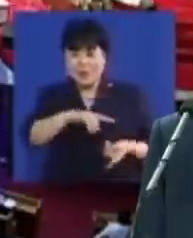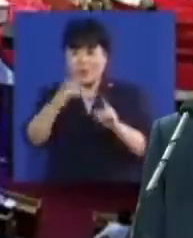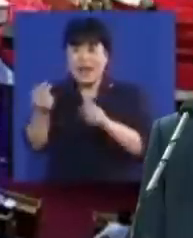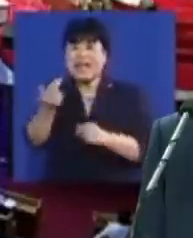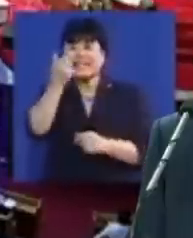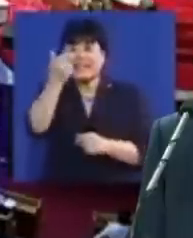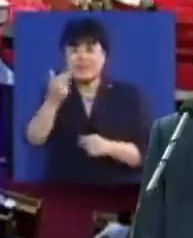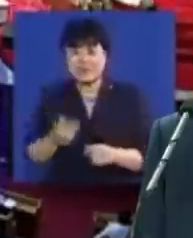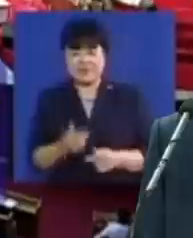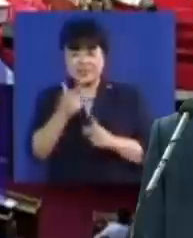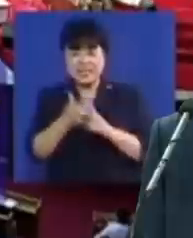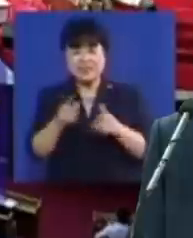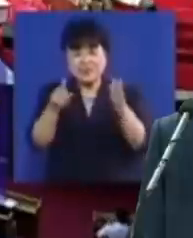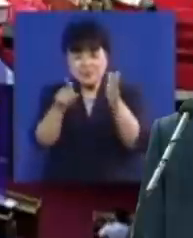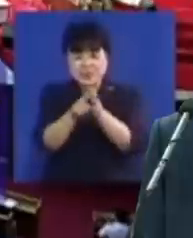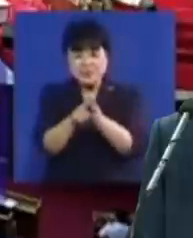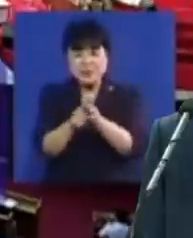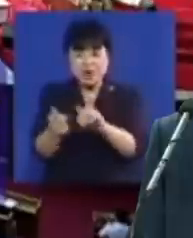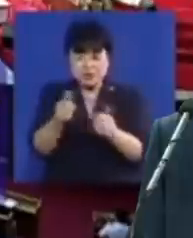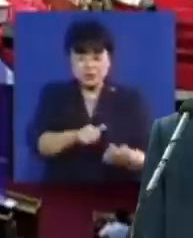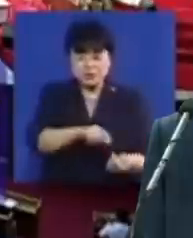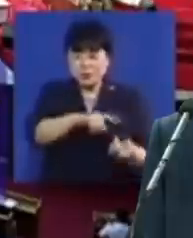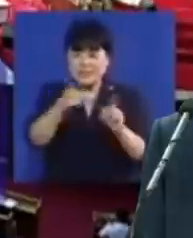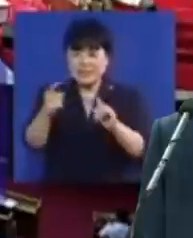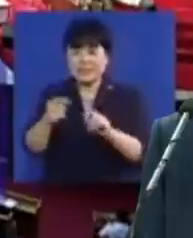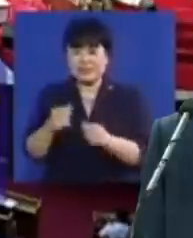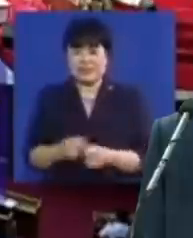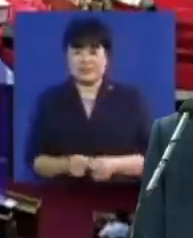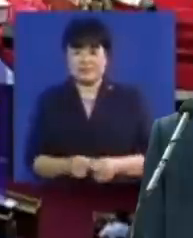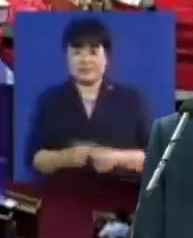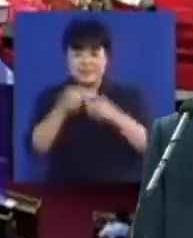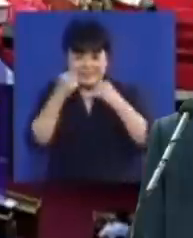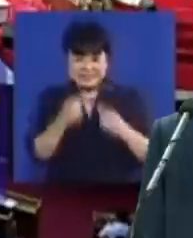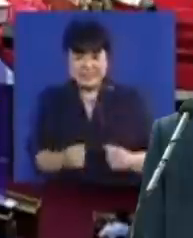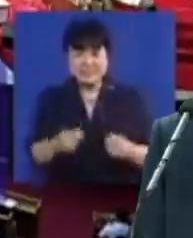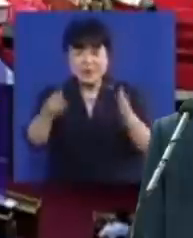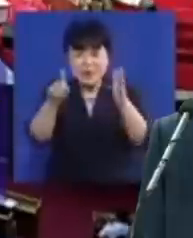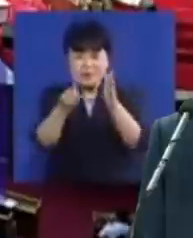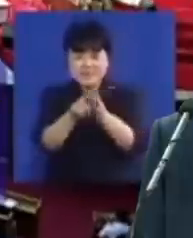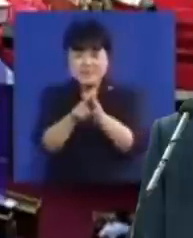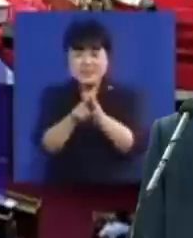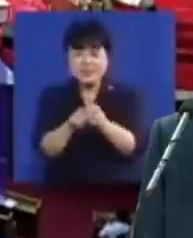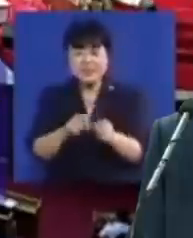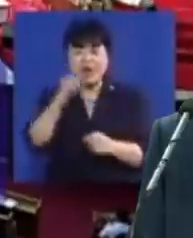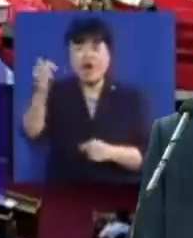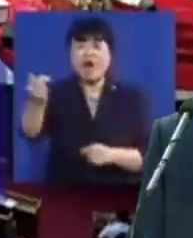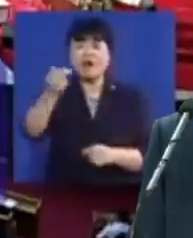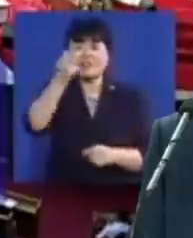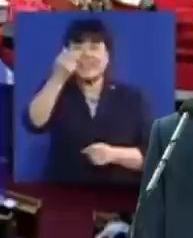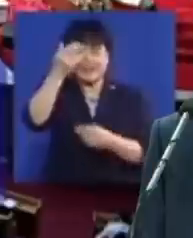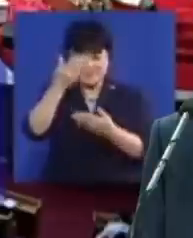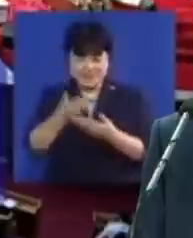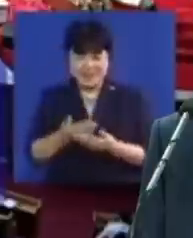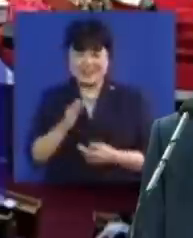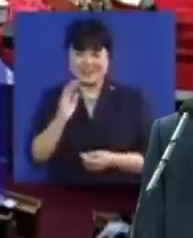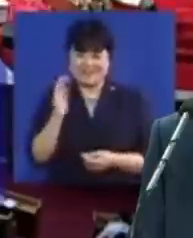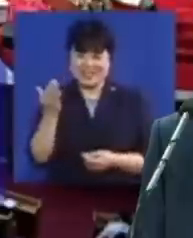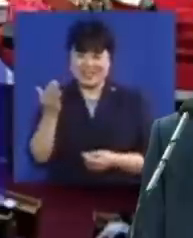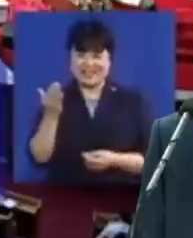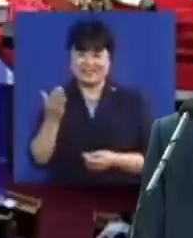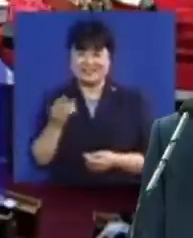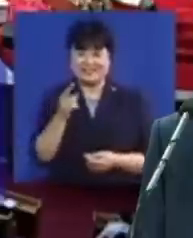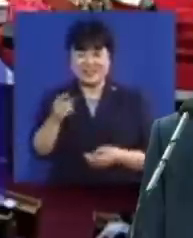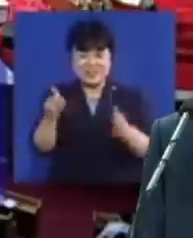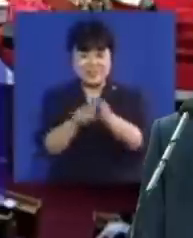부활이요 생명이니 나를 믿는 자는 죽어도 살겠고 무릇 살아서 나를 믿는 자는 영원히 죽지 아니하리니